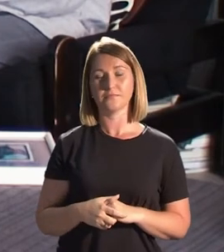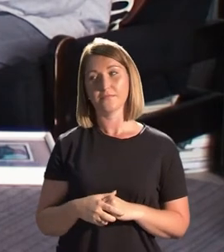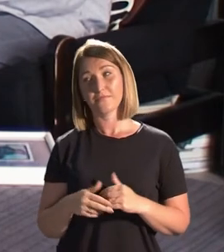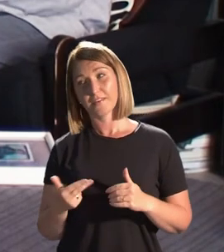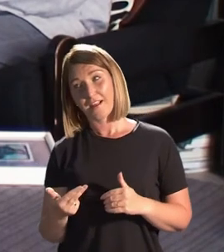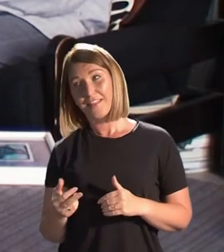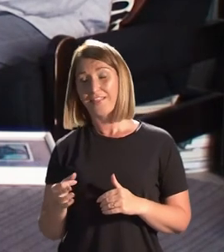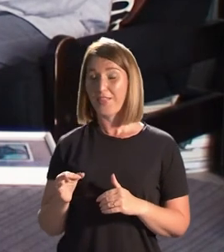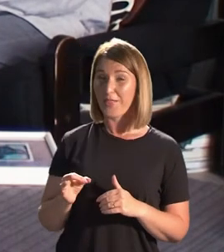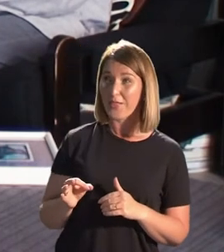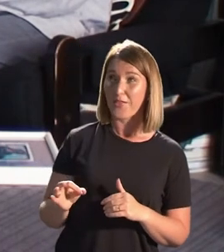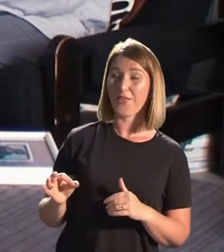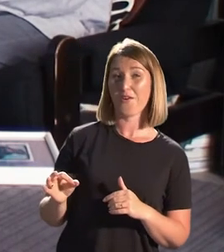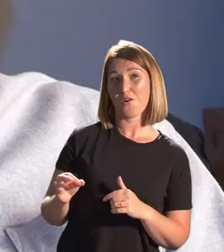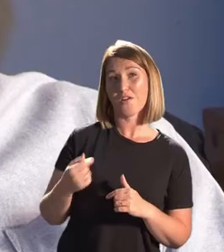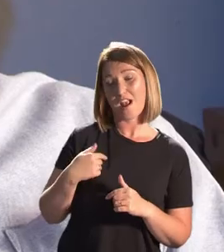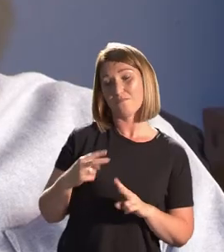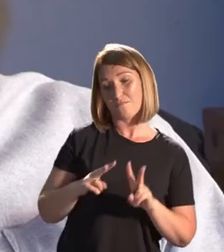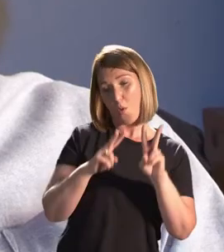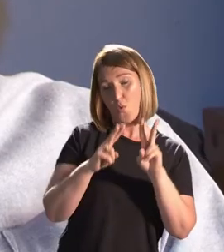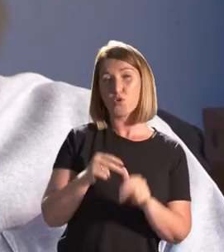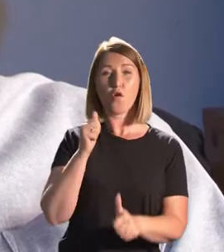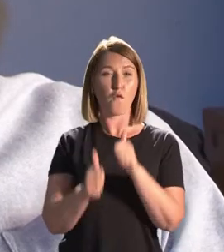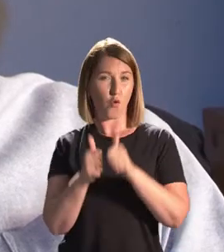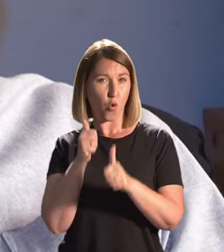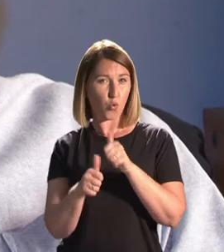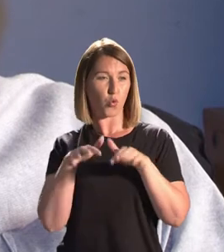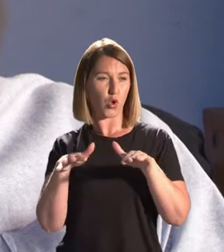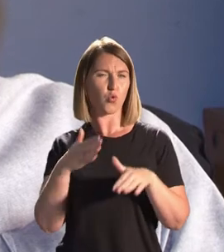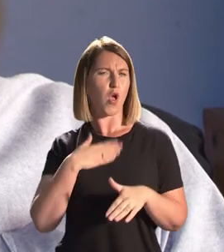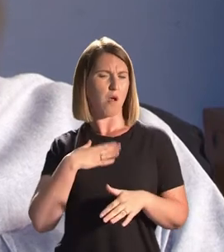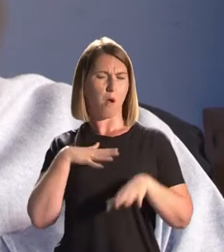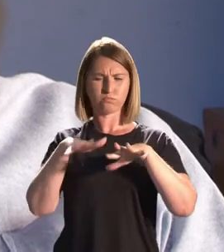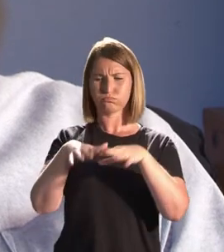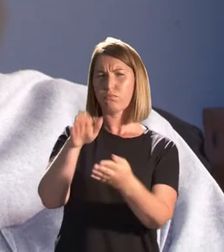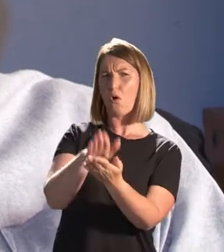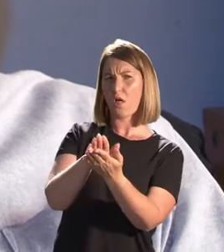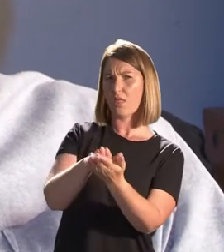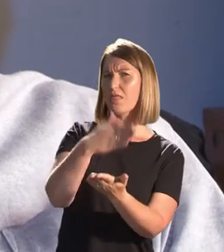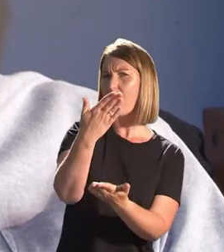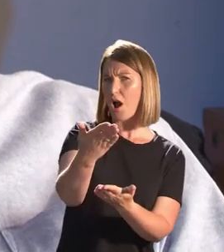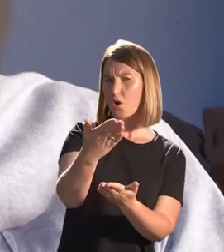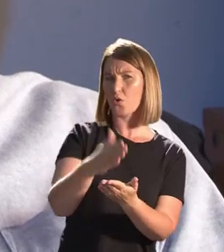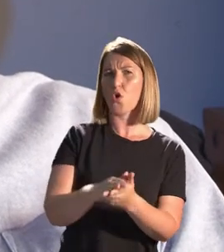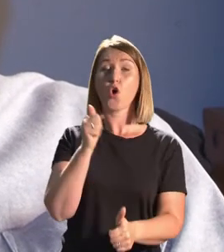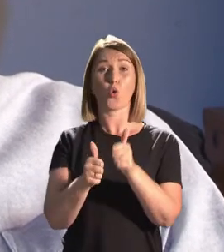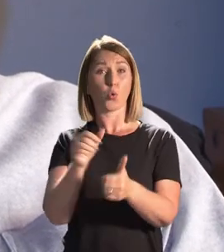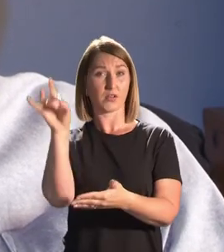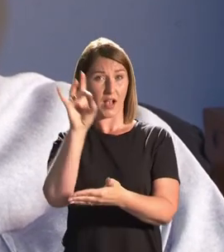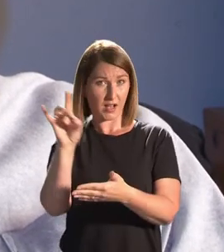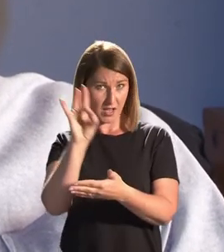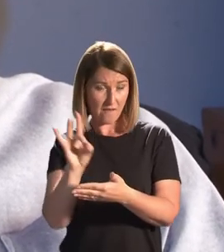No, brałem udział w wielu konkursach, mam sporo nagród. Konkursach